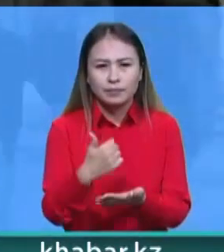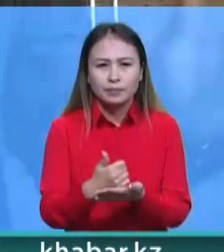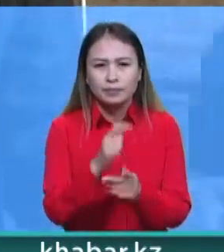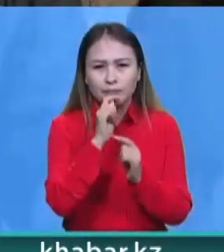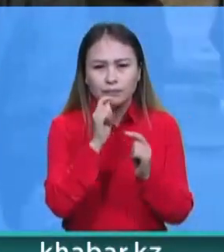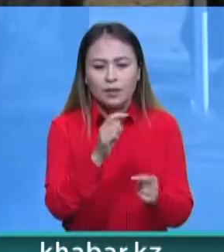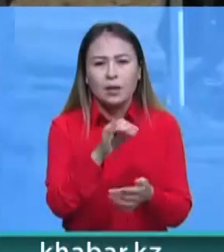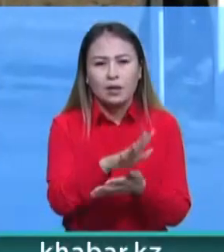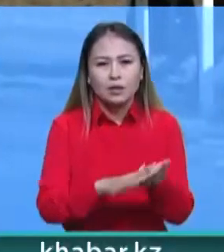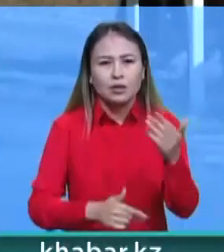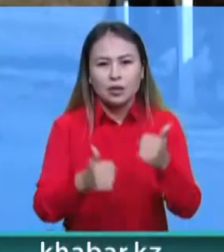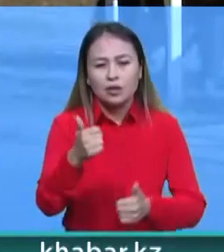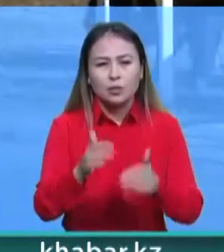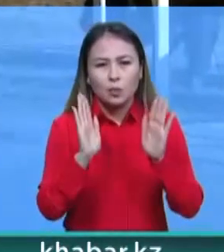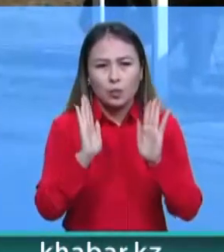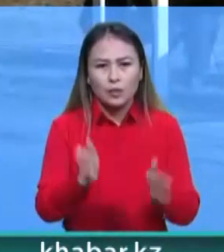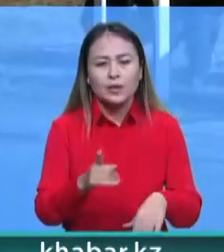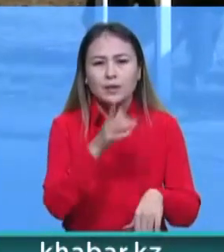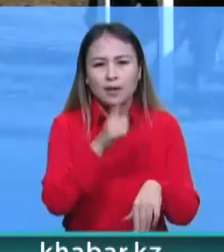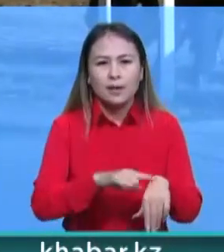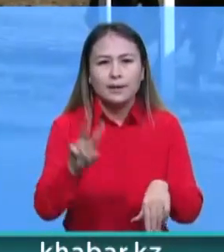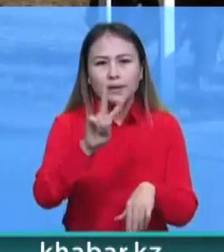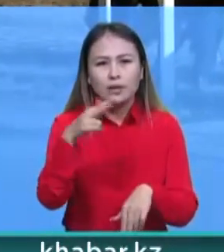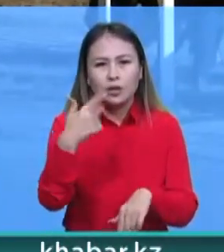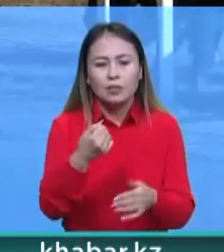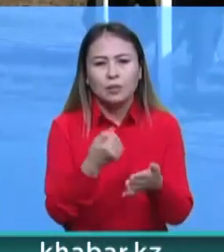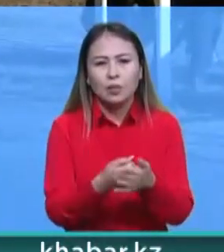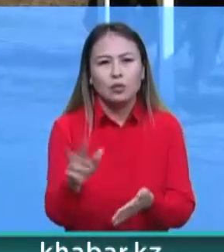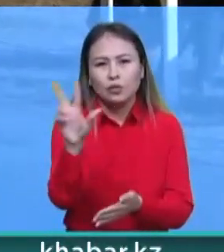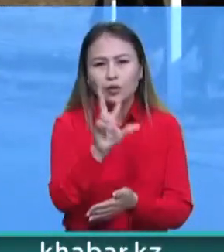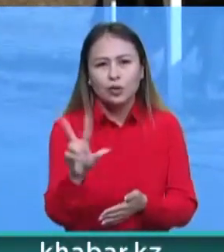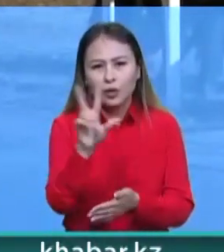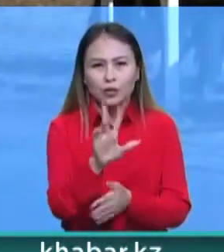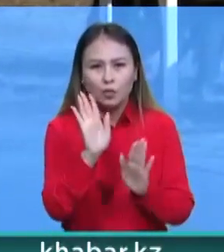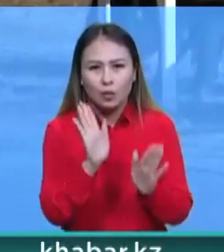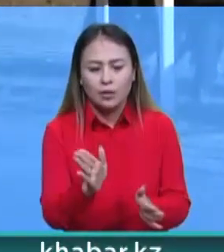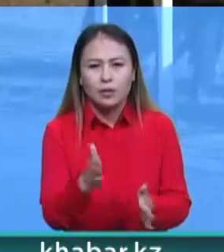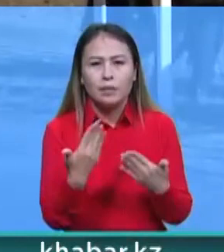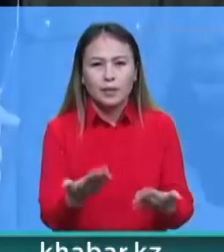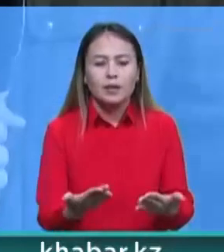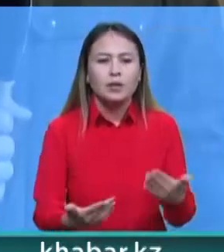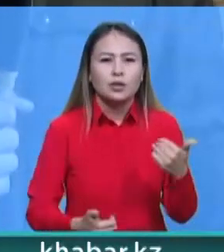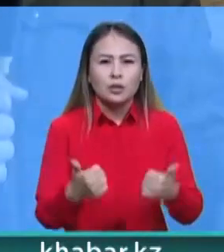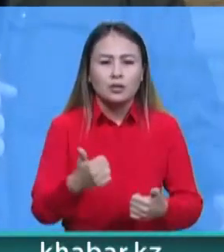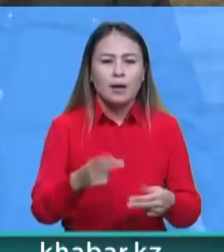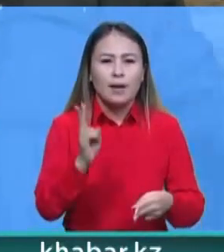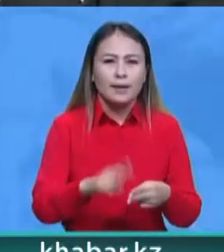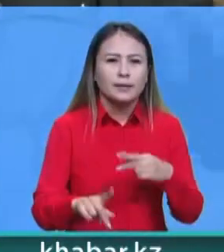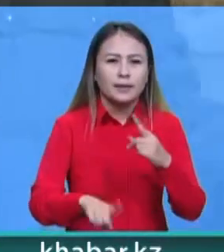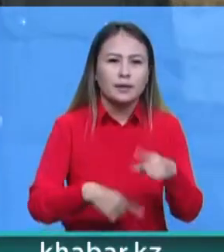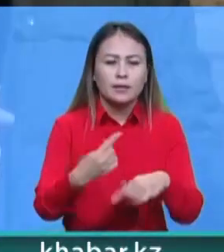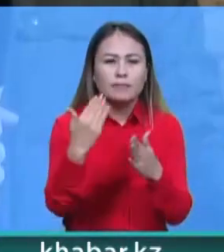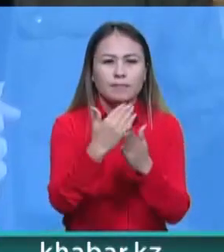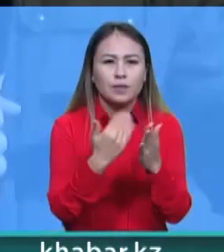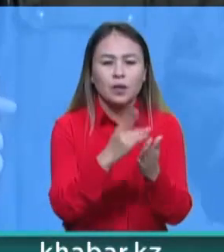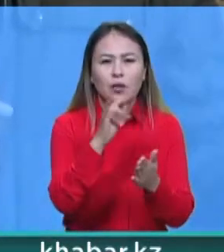арғы жарыстарымыз арғыры жалғасатын болады. Сағат 2:30, 3-ке дейін жалғасады деп жоспарлануда. Міне жорға жарыс әне міне дегенше аяқталды. Келесі